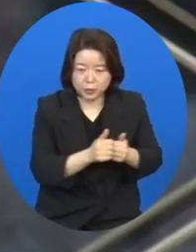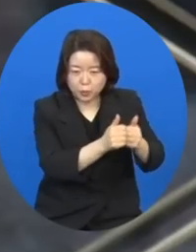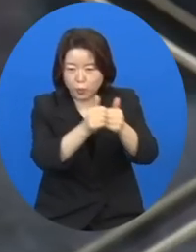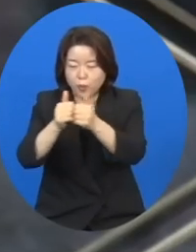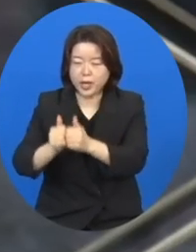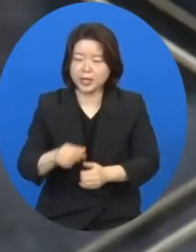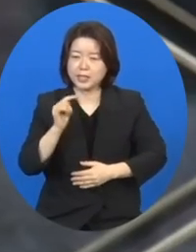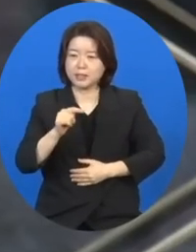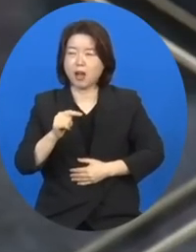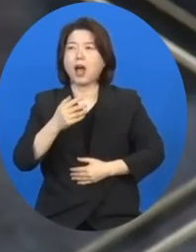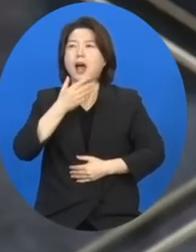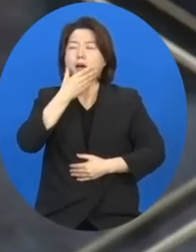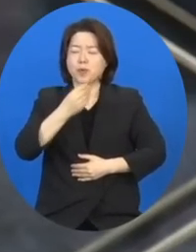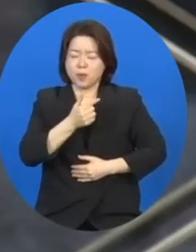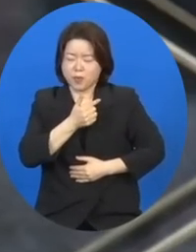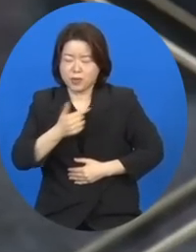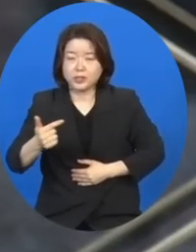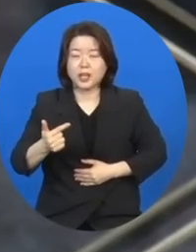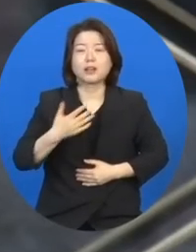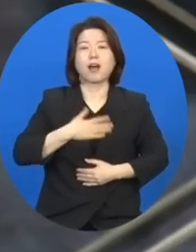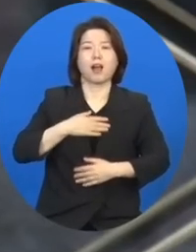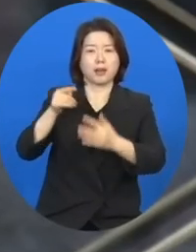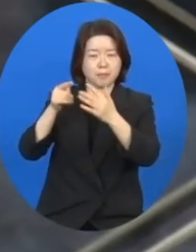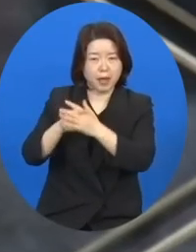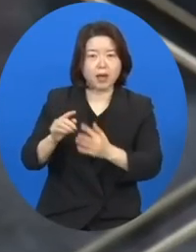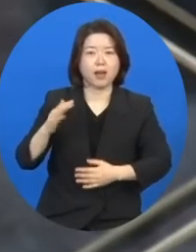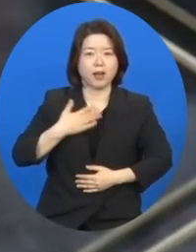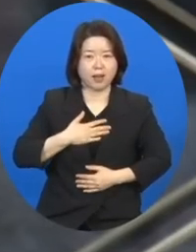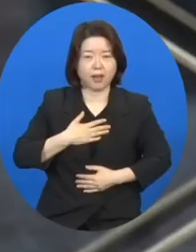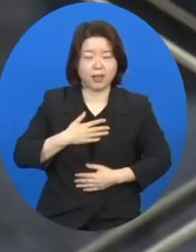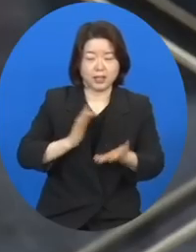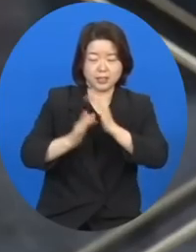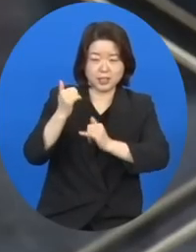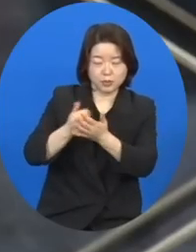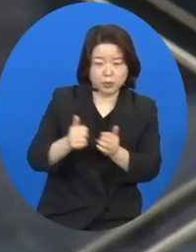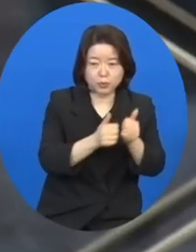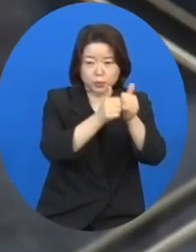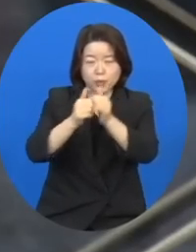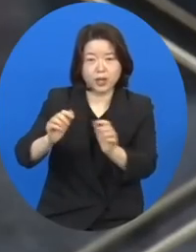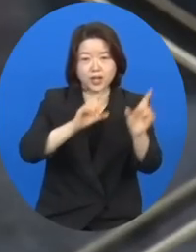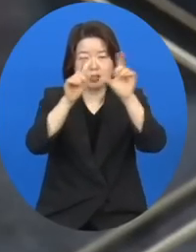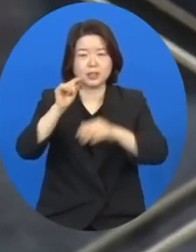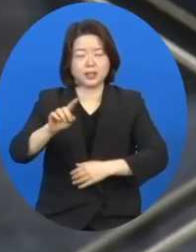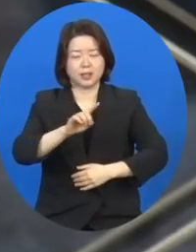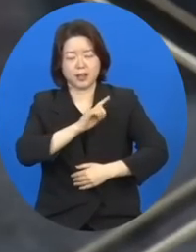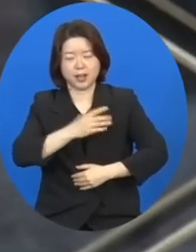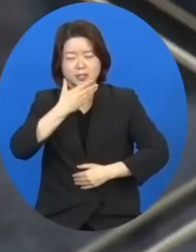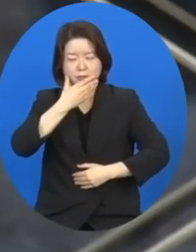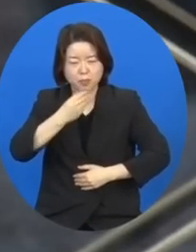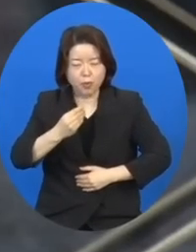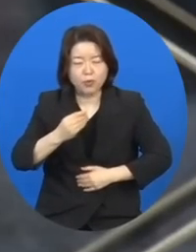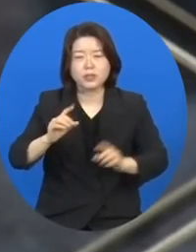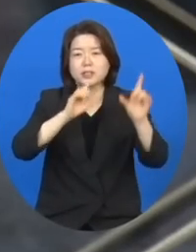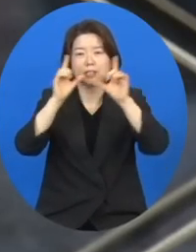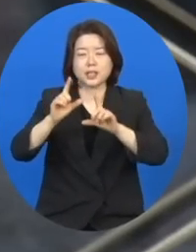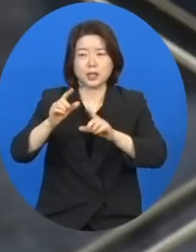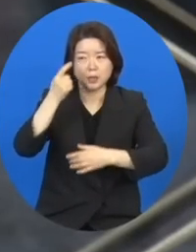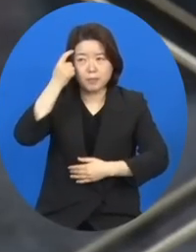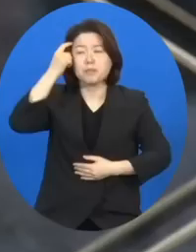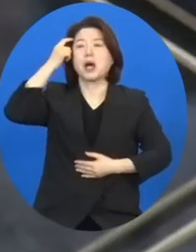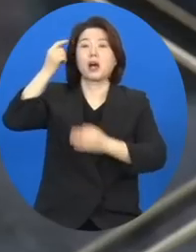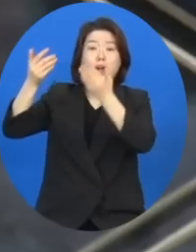복이라는 것을 알게 해주시고, 예수님과 동행하며 살아가는 삶이 가장 복된 삶이다라는 것을 깨닫게